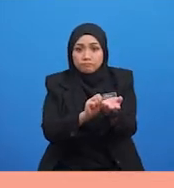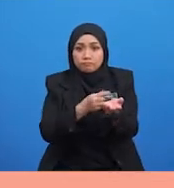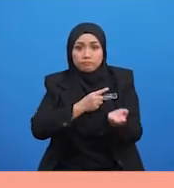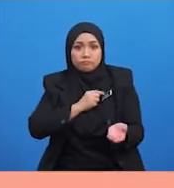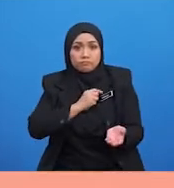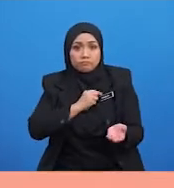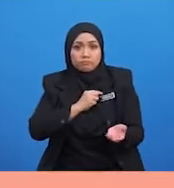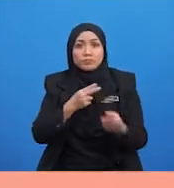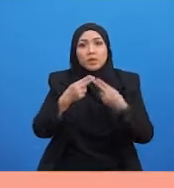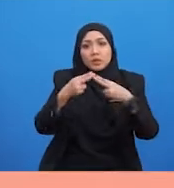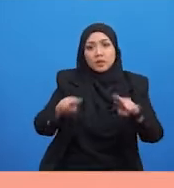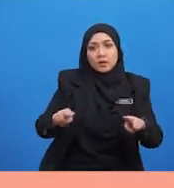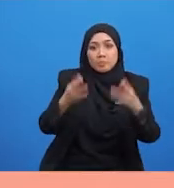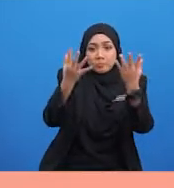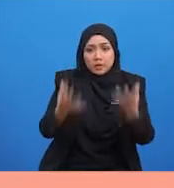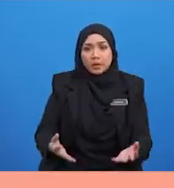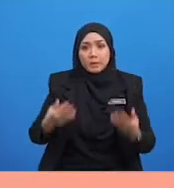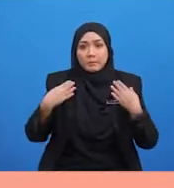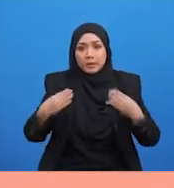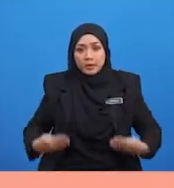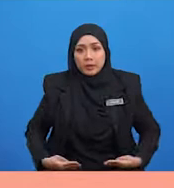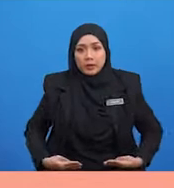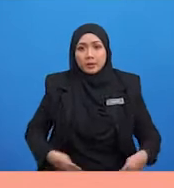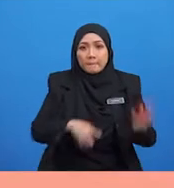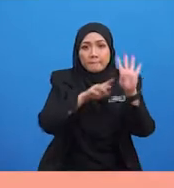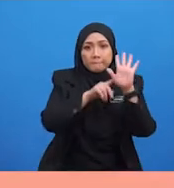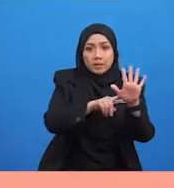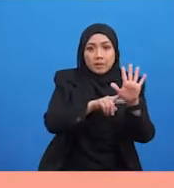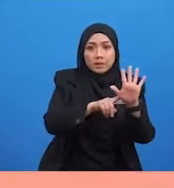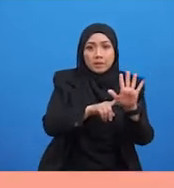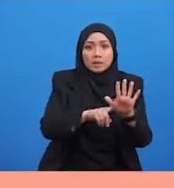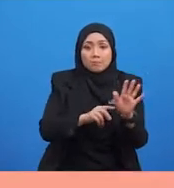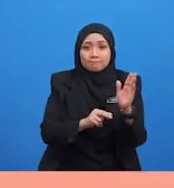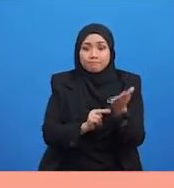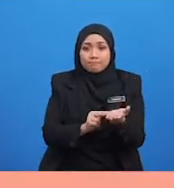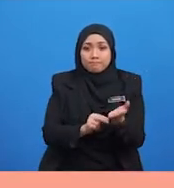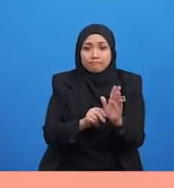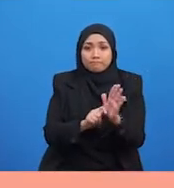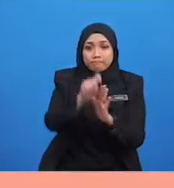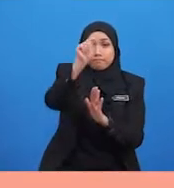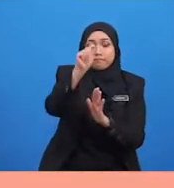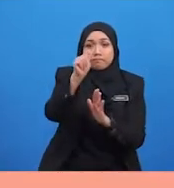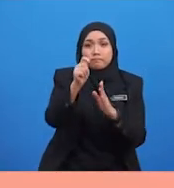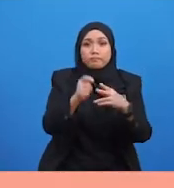5. Hipertermia atau peningkatan suhu badan.